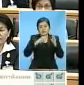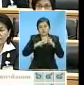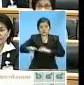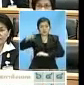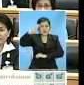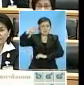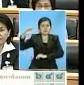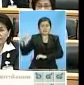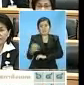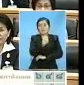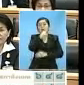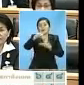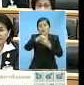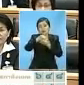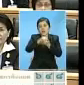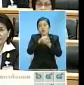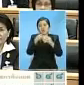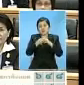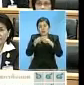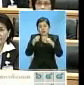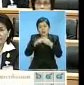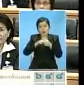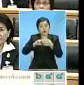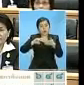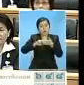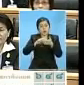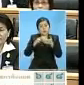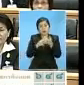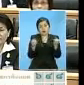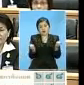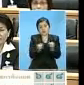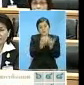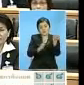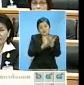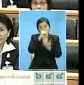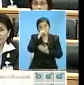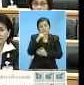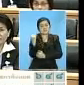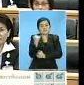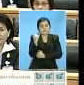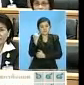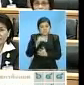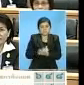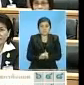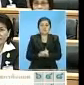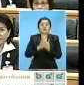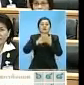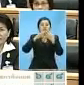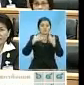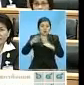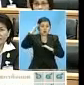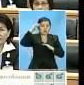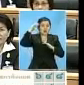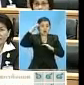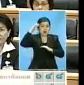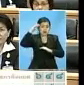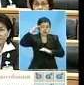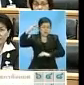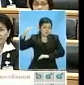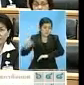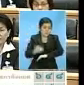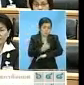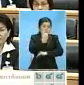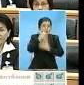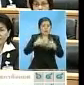ประหารซึ่งหรือว่าเป็นโชคร้ายของชาติบ้านเมืองของเราผลจากการทำรัฐประหารทำให้บ้านเมืองถอยหลัง